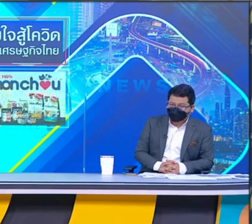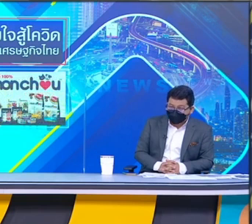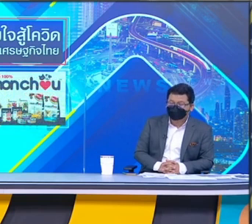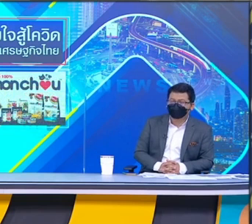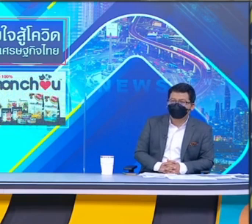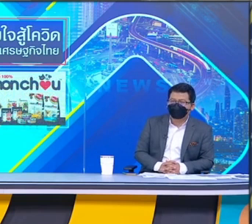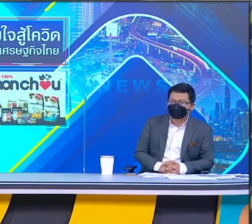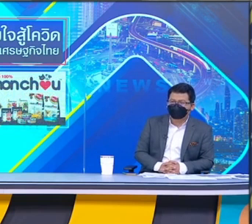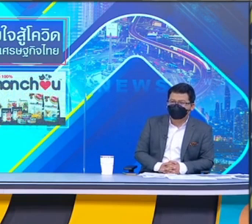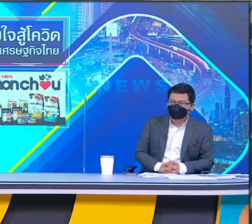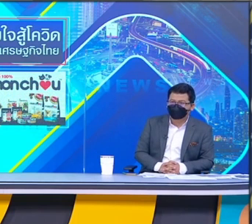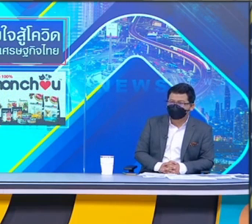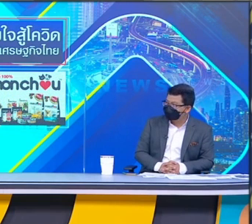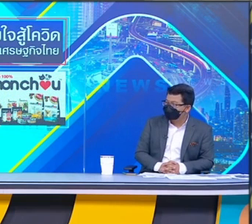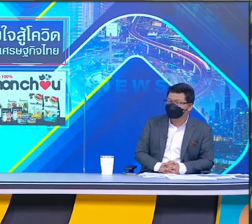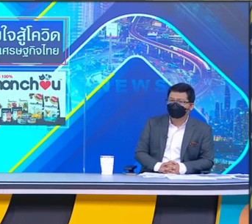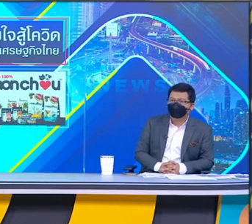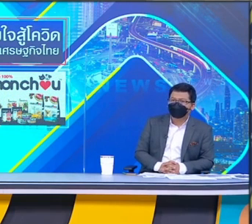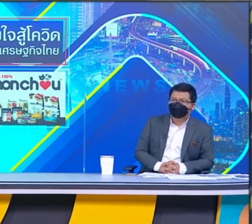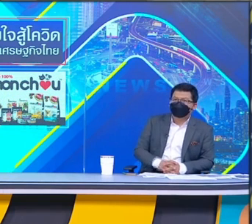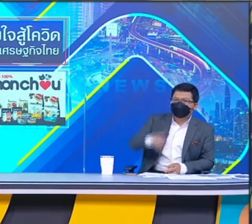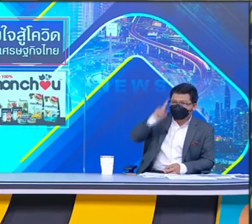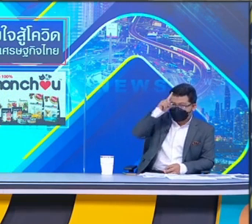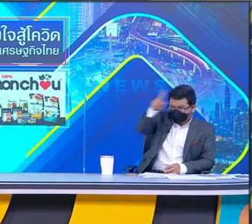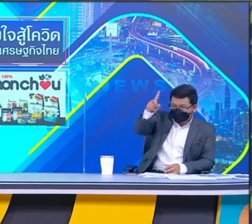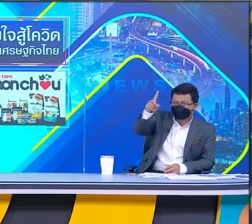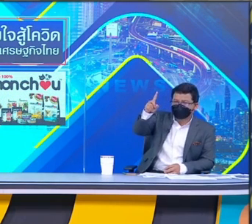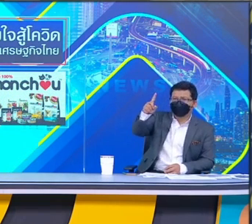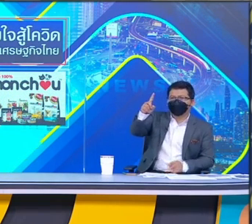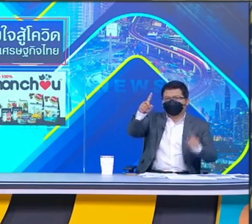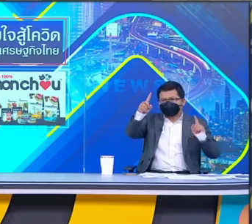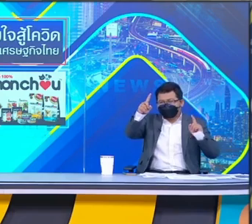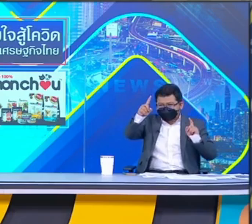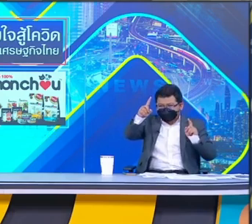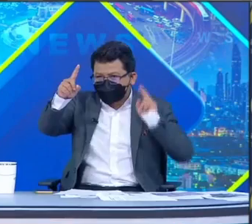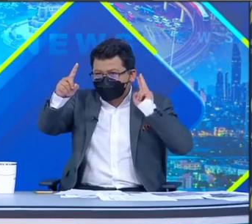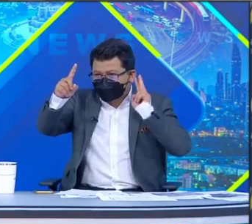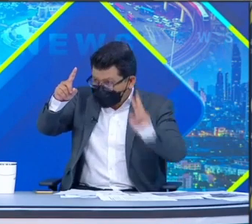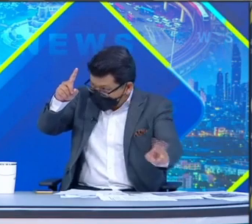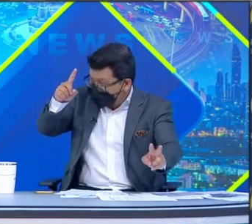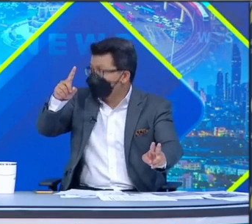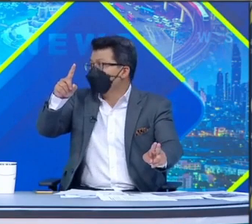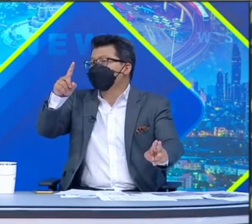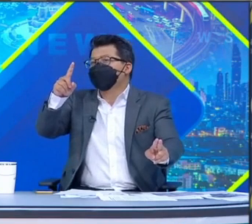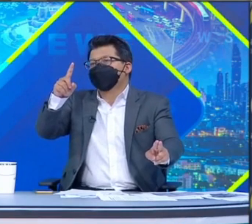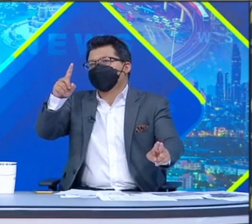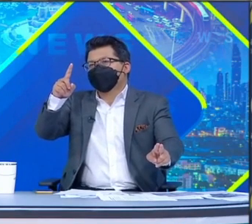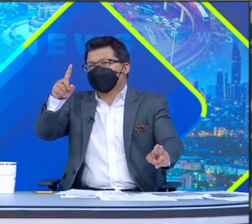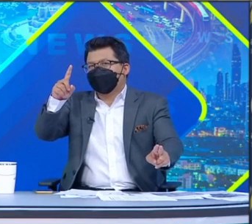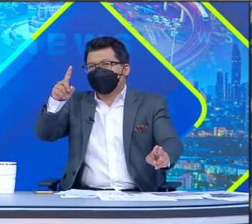วแตะล้านเพะรับสมครจะถึงส้เดือนอุนต่อ 1 ล้านคน จะได้สิธิ2 แสน